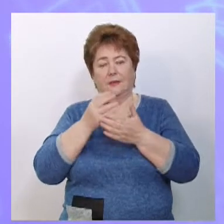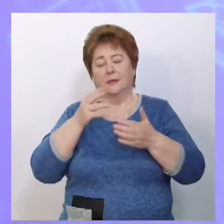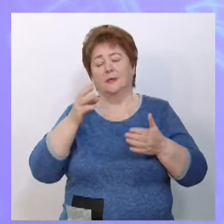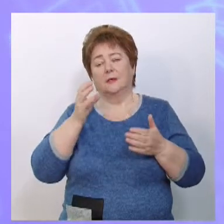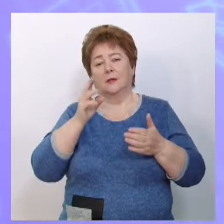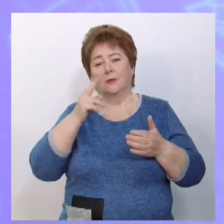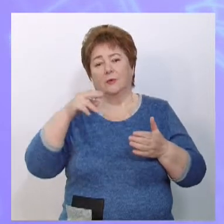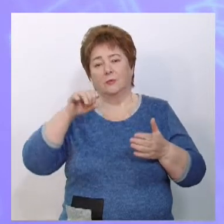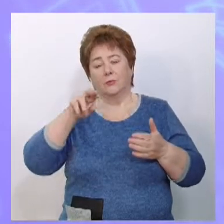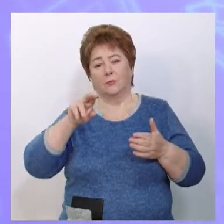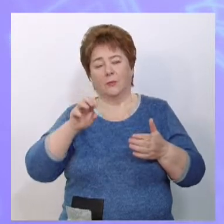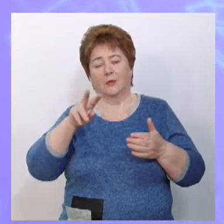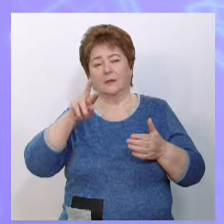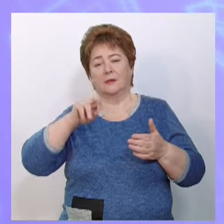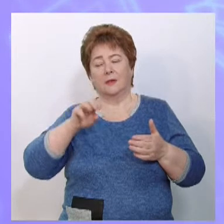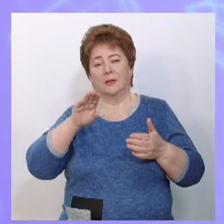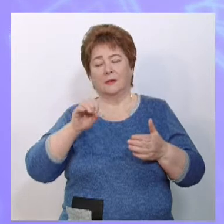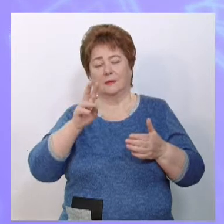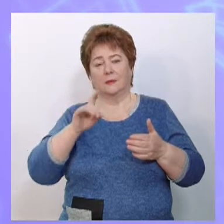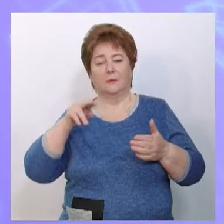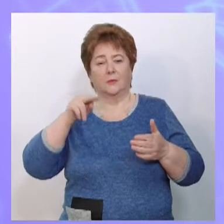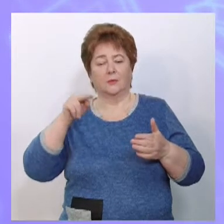дятлы. Предложный падеж.